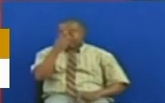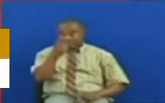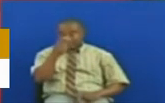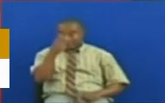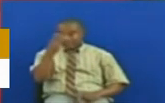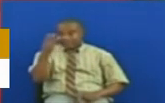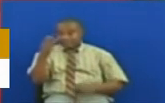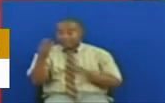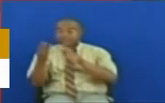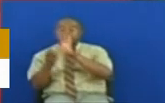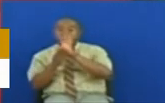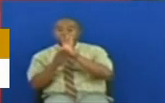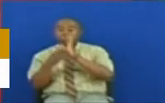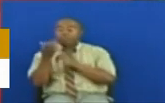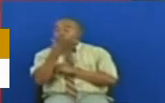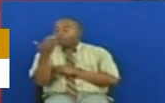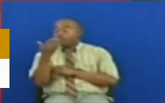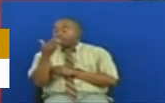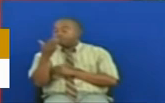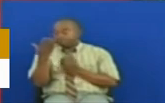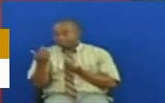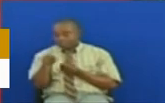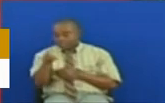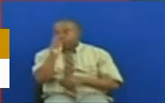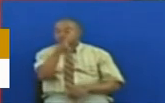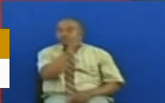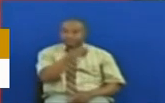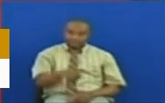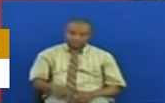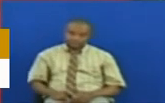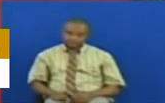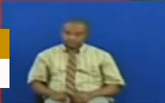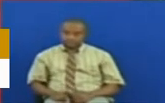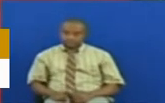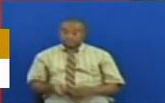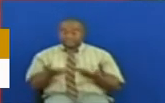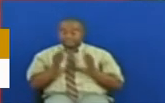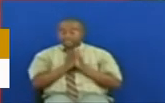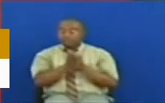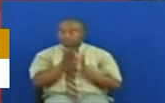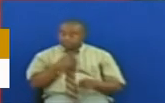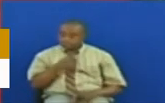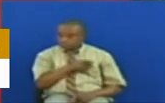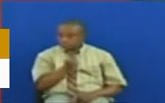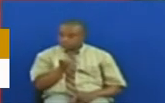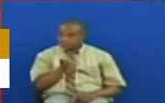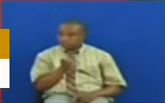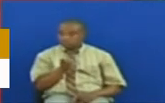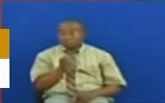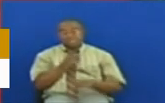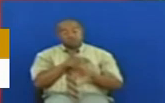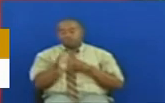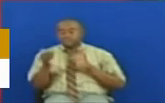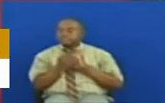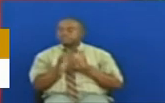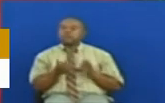aina ya uvuvi ambao unatakiwa uwe. Sasa hizi meli zetu tunazoenda kuzivua hakijaeleza sheria kwamba